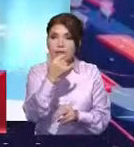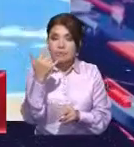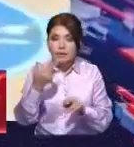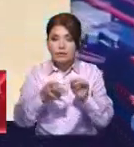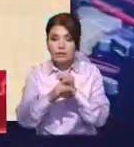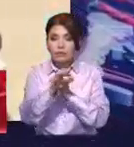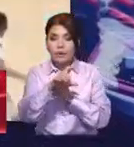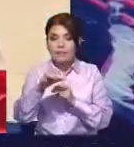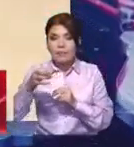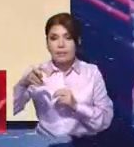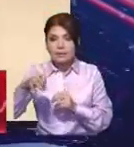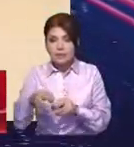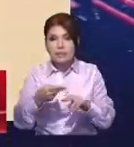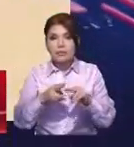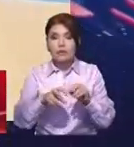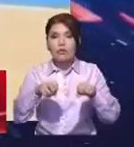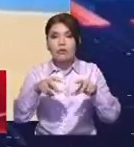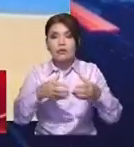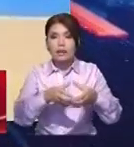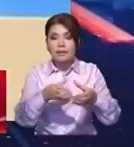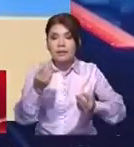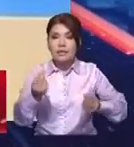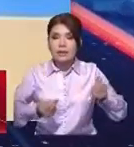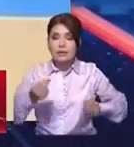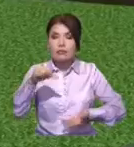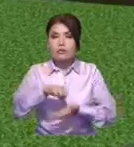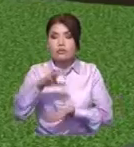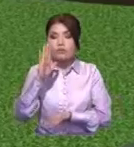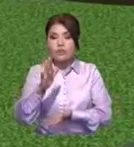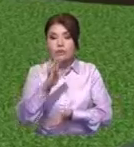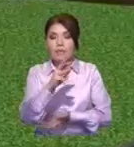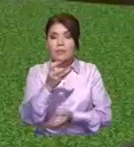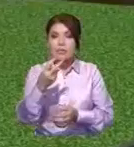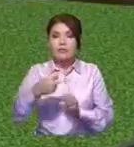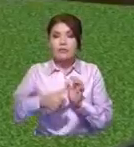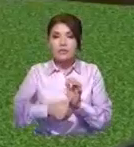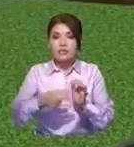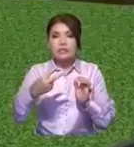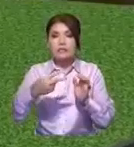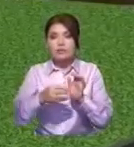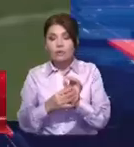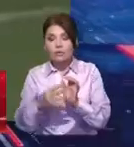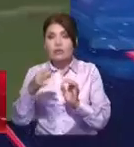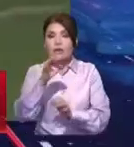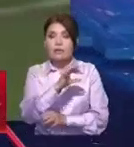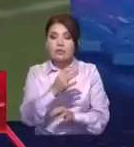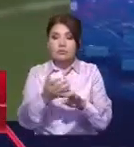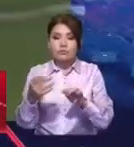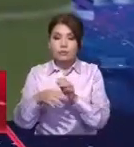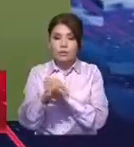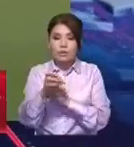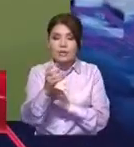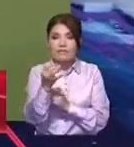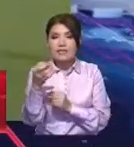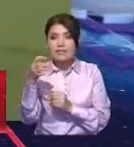және венгерлік Халадаш командаларымен ойнайды. Матчтар қазанның 26 және 29 аралығында өтеді. Әйгілі